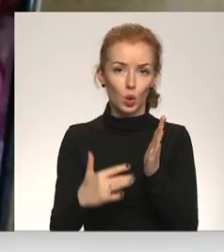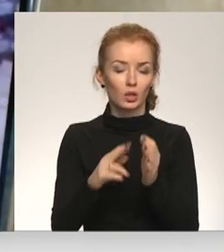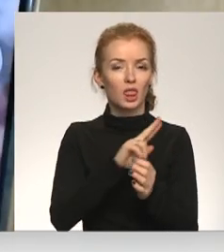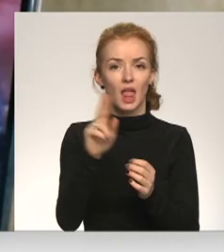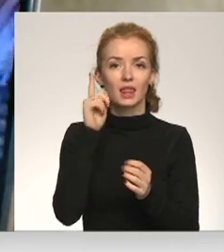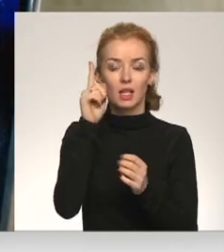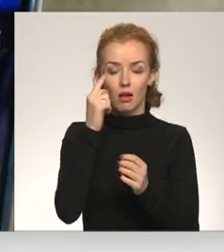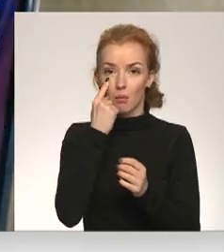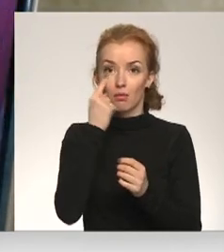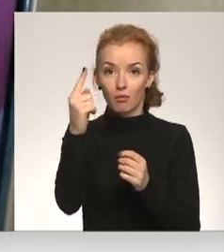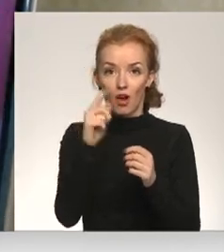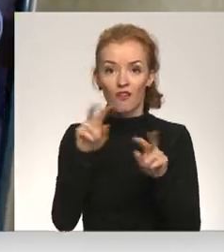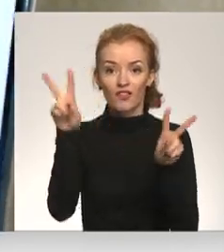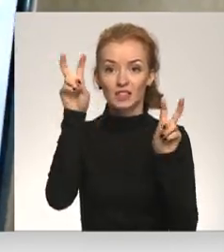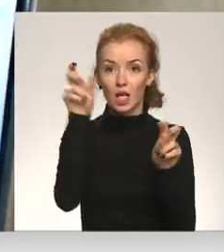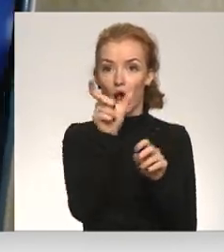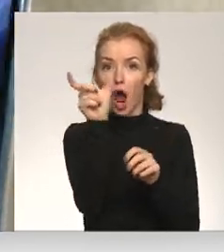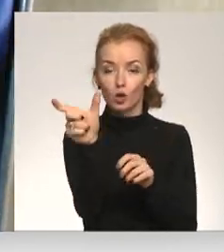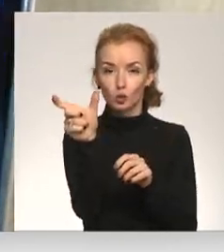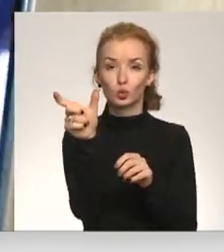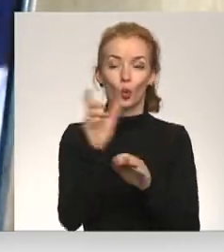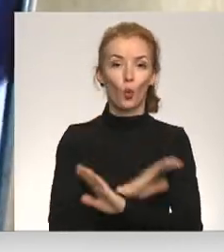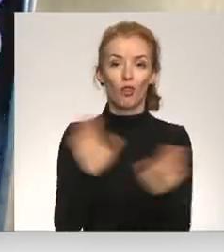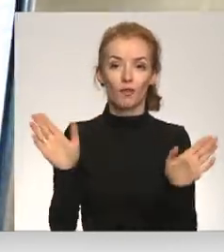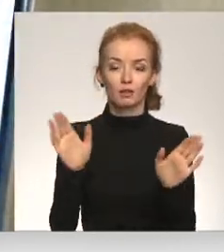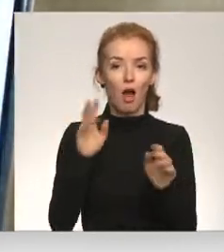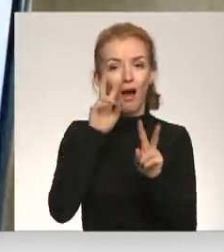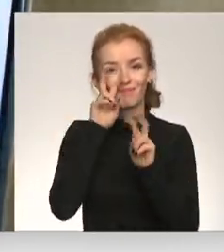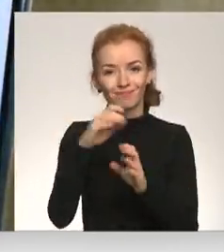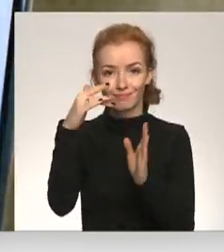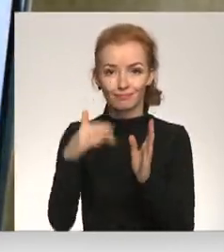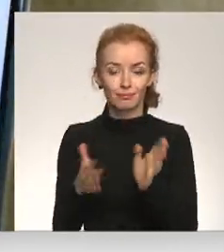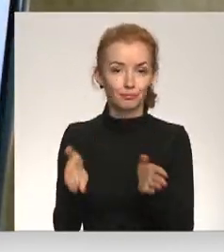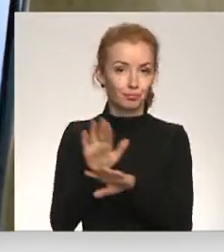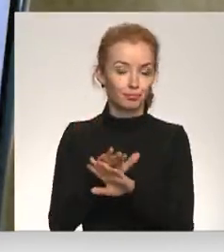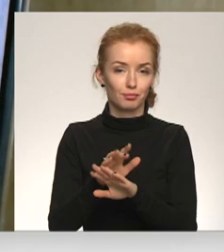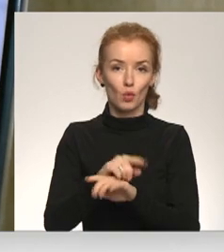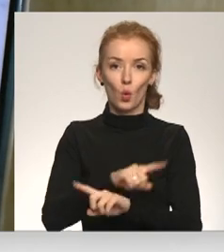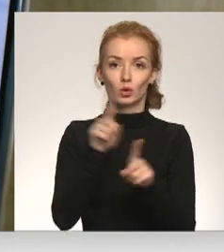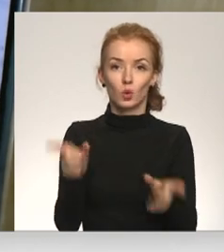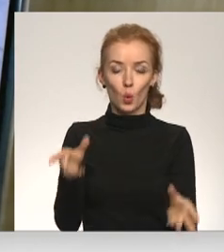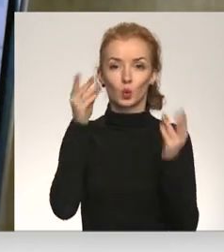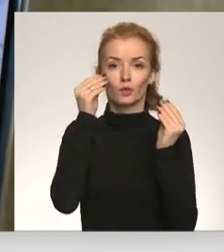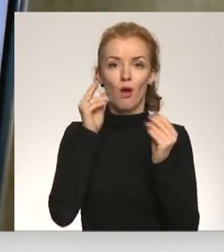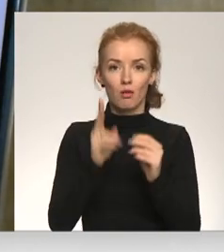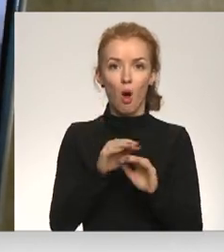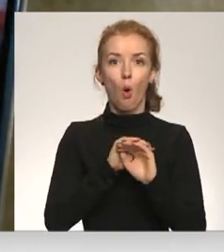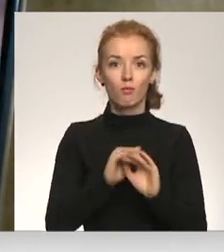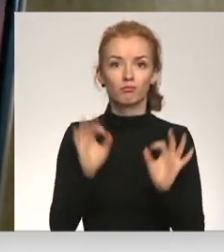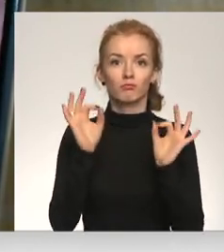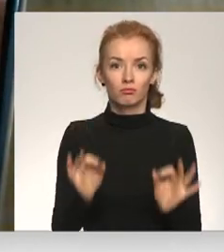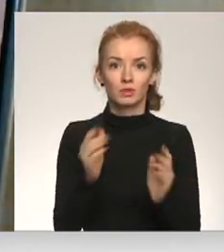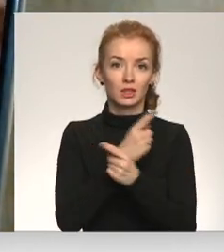dzirdēt virsrakstu vai pieteikumu, un tad uzreiz uztvert to kā visu ziņu. Un ne